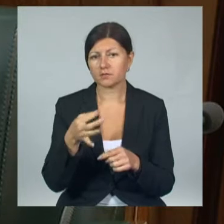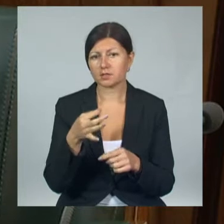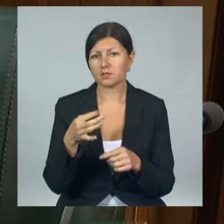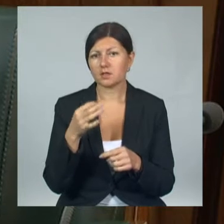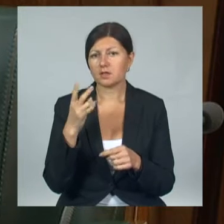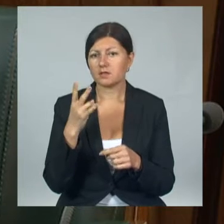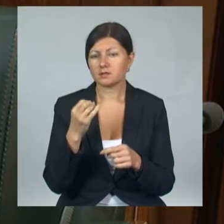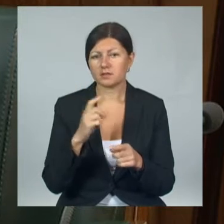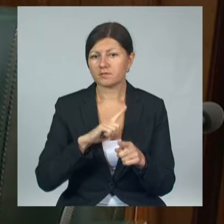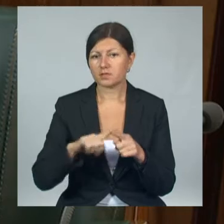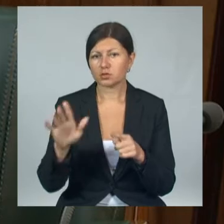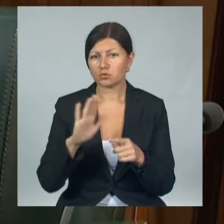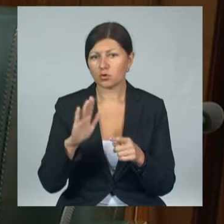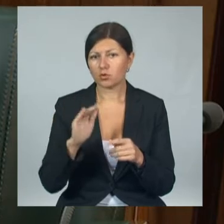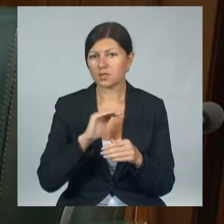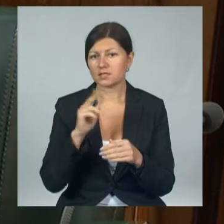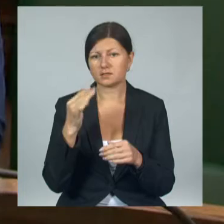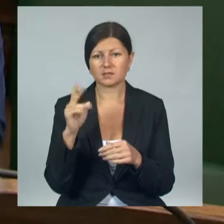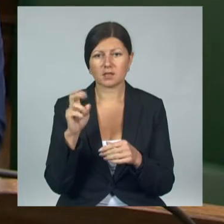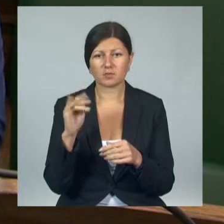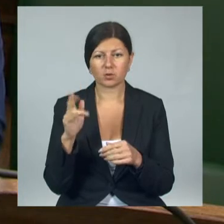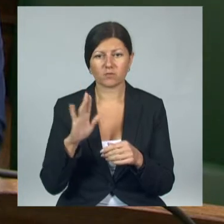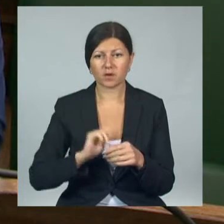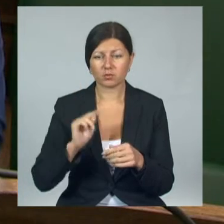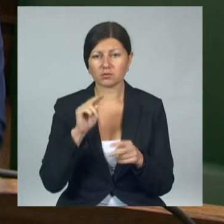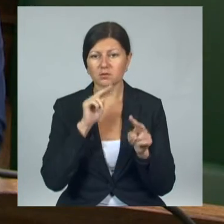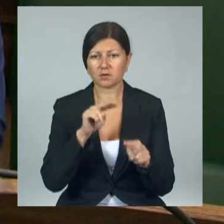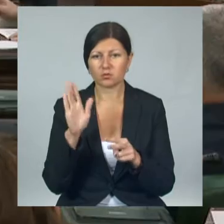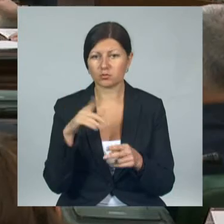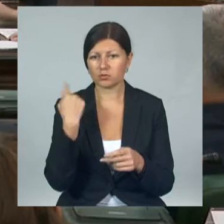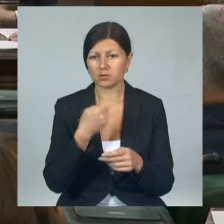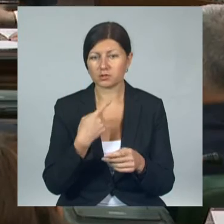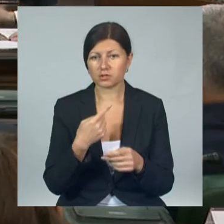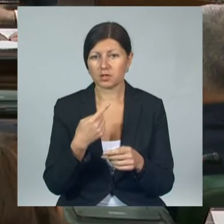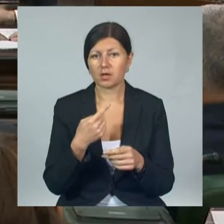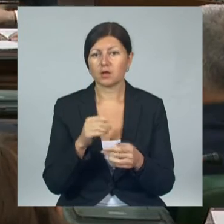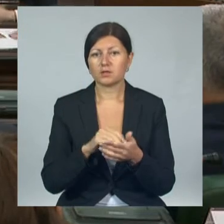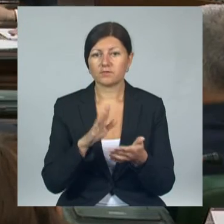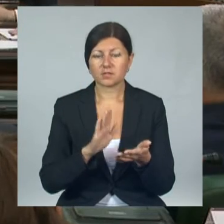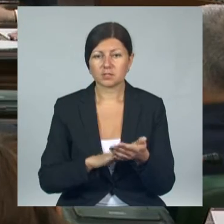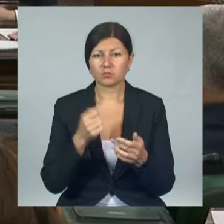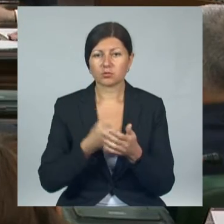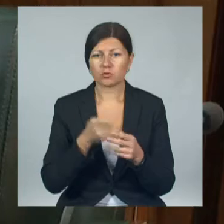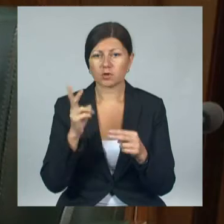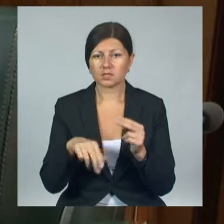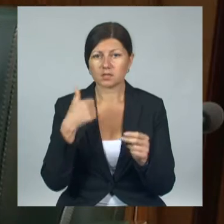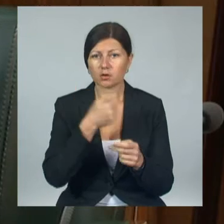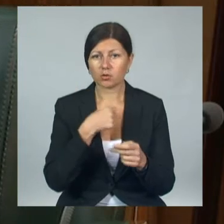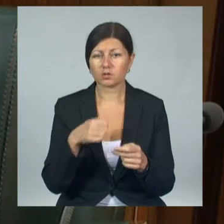самую высокую динамику в работе и продолжит держать вопрос под личным контролем. То есть фиксируем, что до конца года